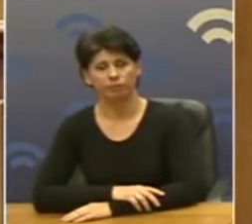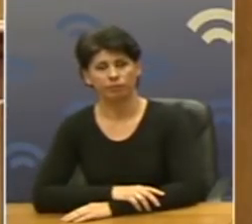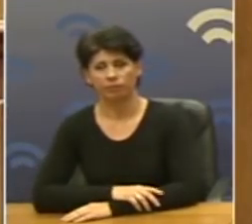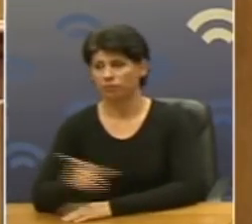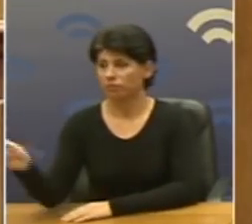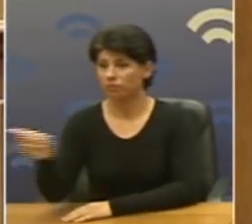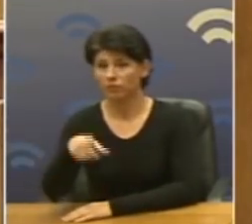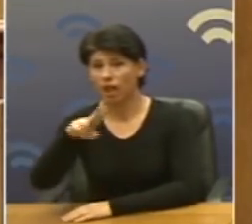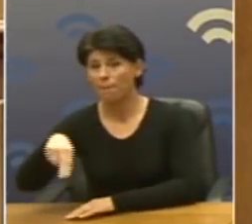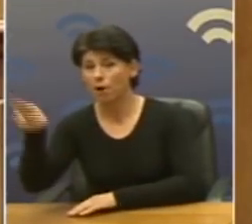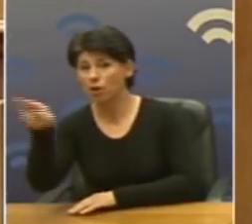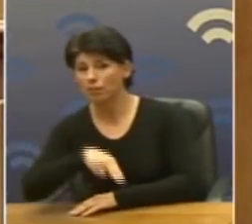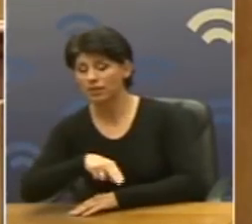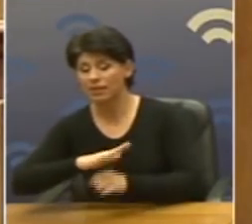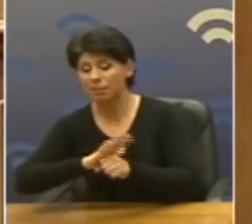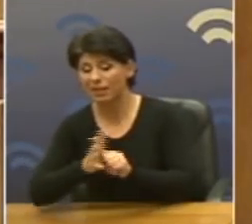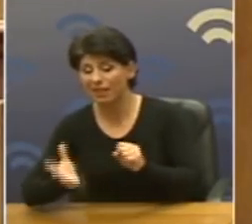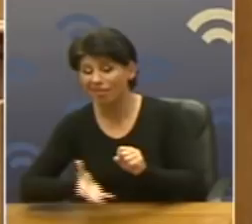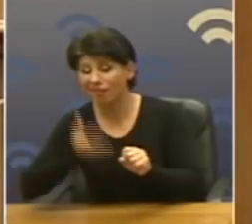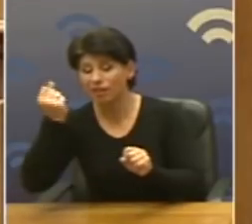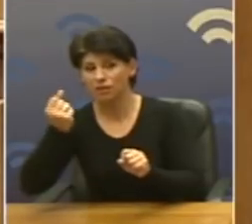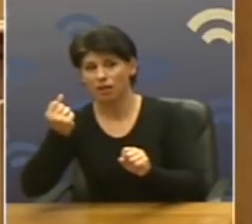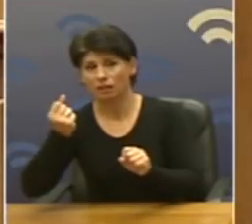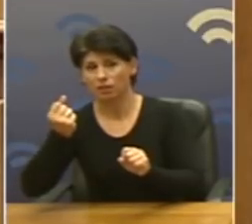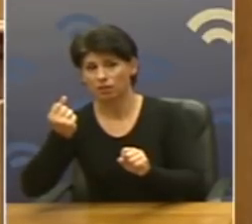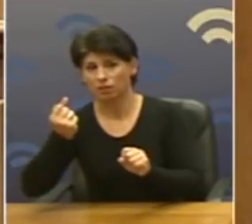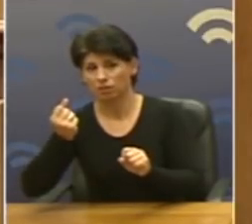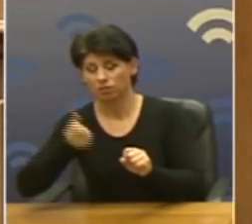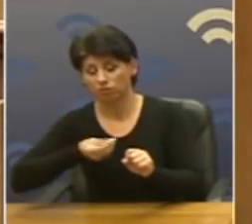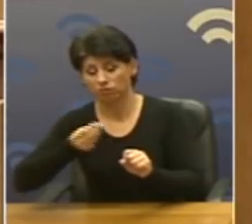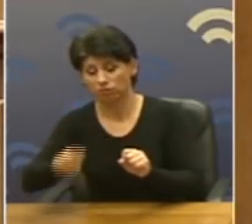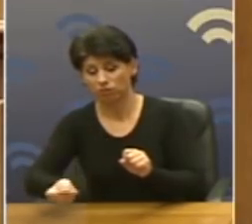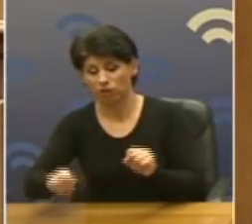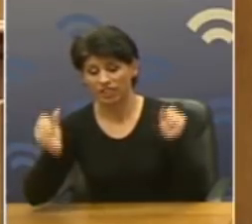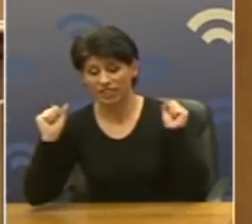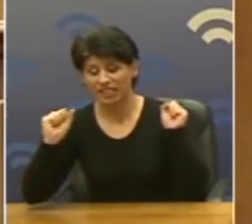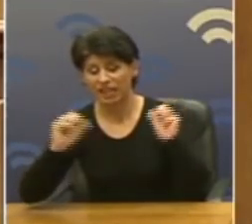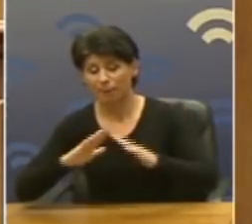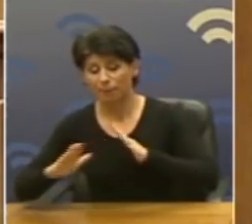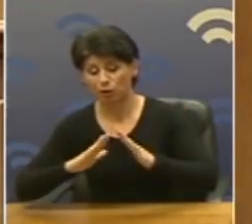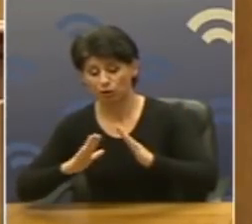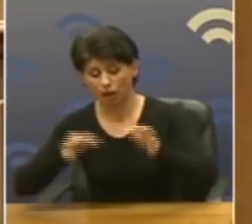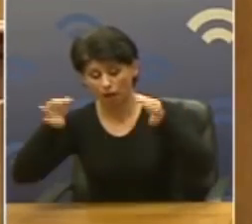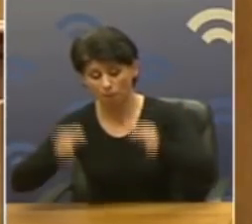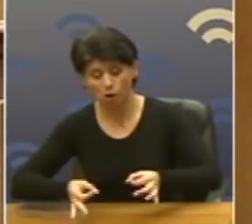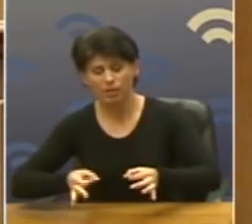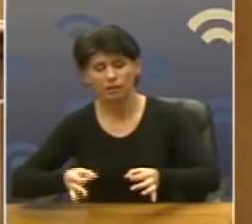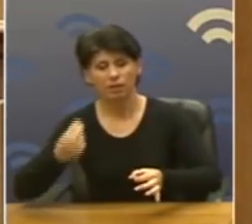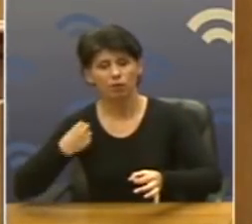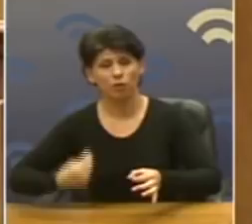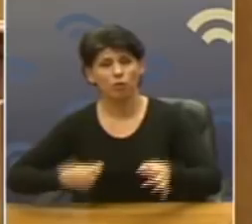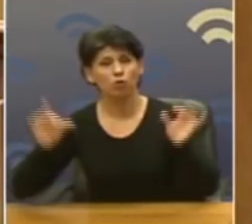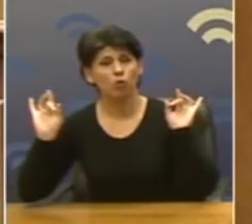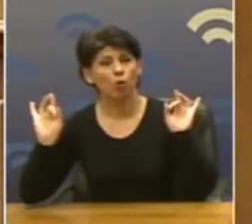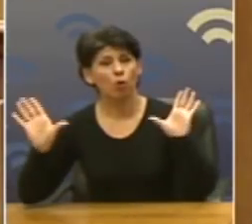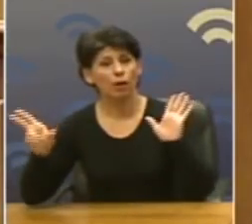Απορρίψατε την πλήρη διασφάλιση της παροχής υπηρεσιών υγείας πρόνοιας αποκλειστικά από το δημόσιο, δωρεάν,